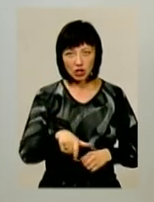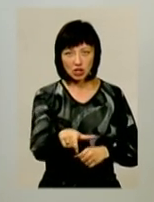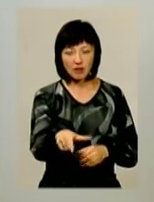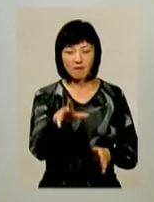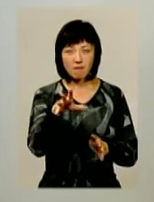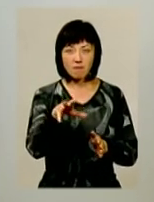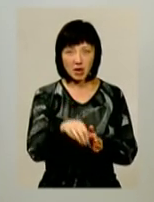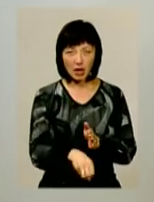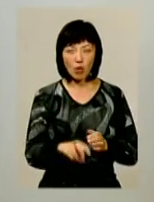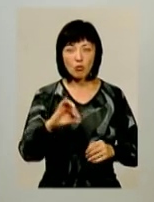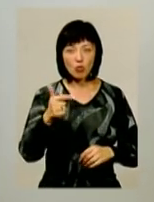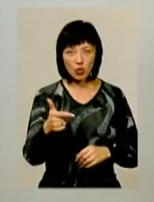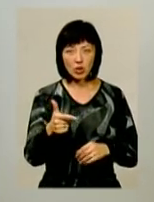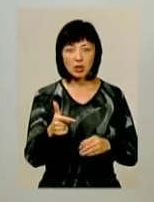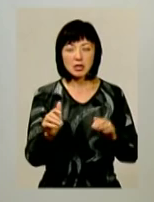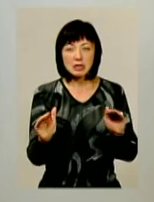Буг. Зменшується